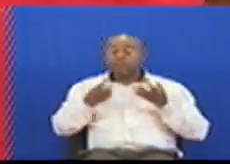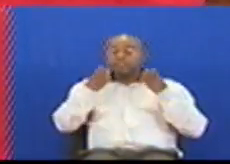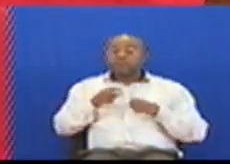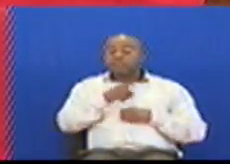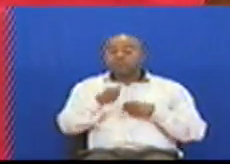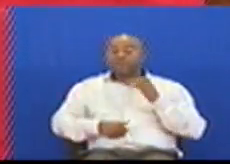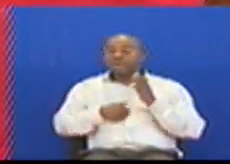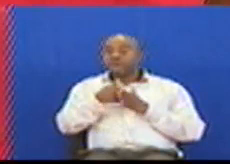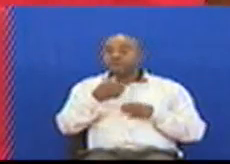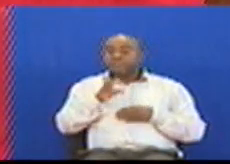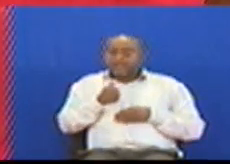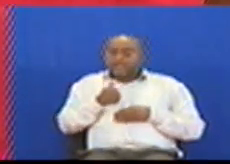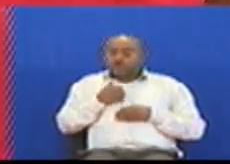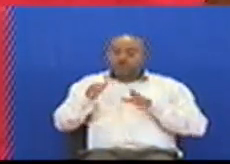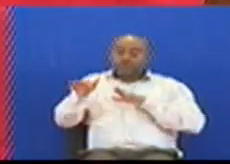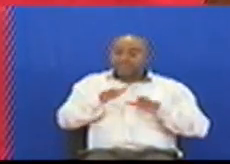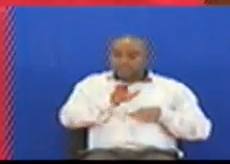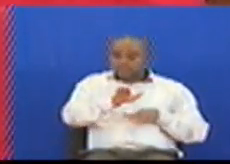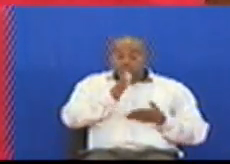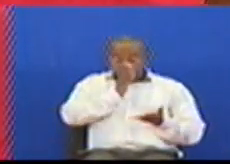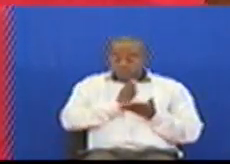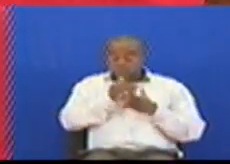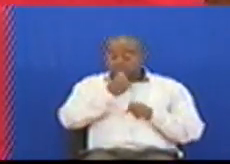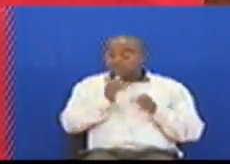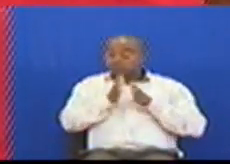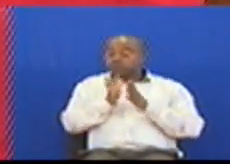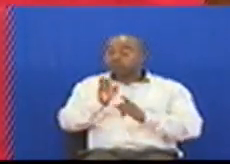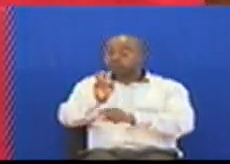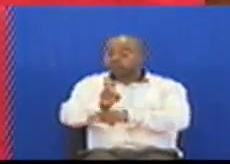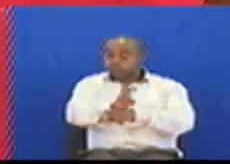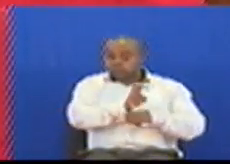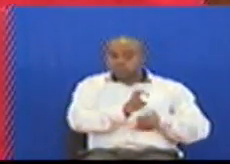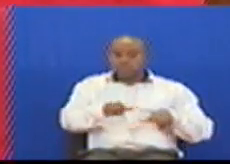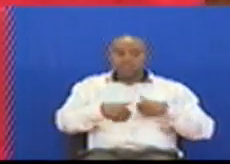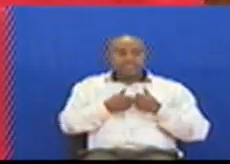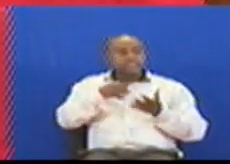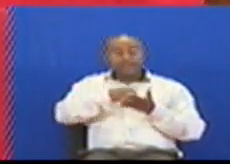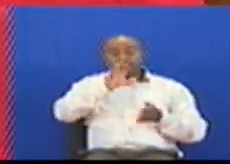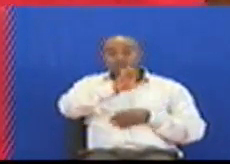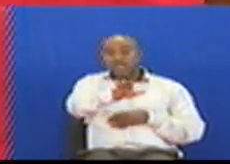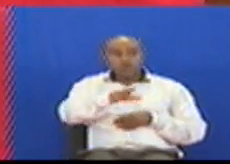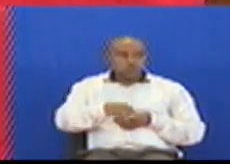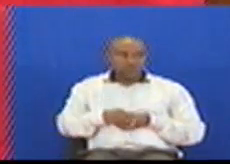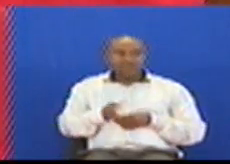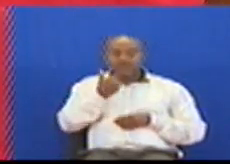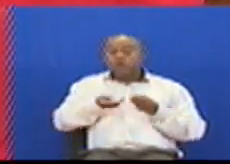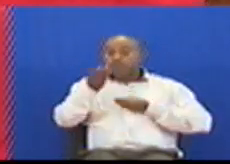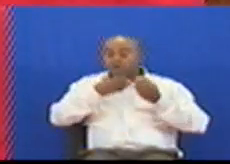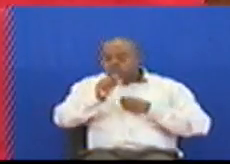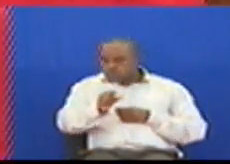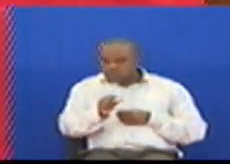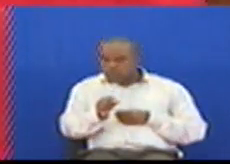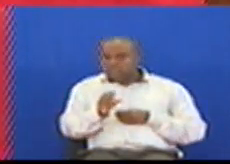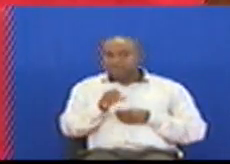hawa bado mazingira yao, pamoja na kwamba wanafanya kazi kubwa sana, lakini maslahi wanayoyapata kama posho na kadhalika ziko